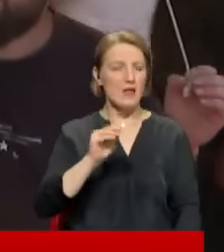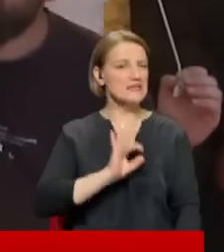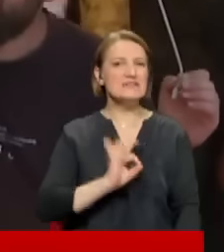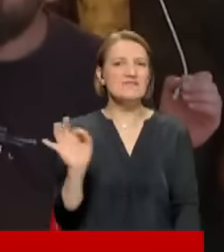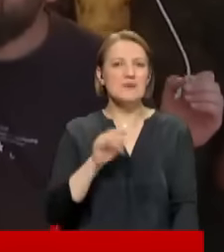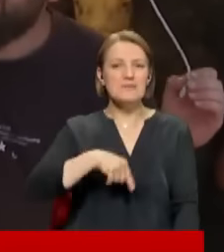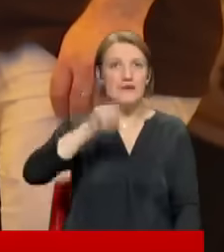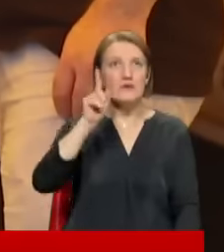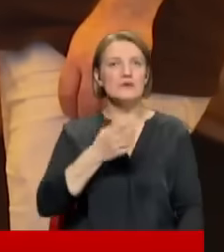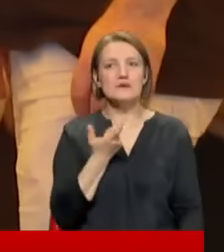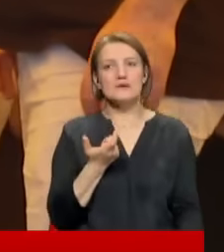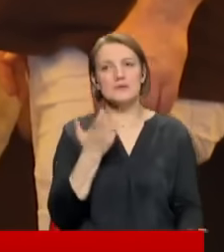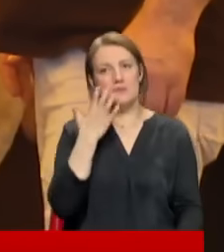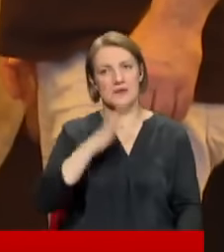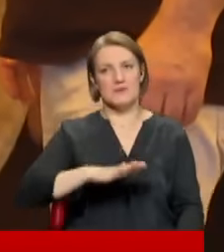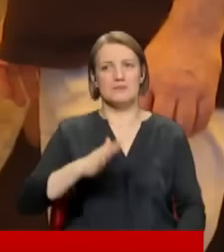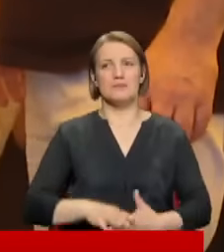olmadı. Bekliyoruz.